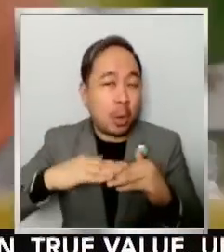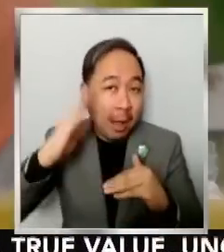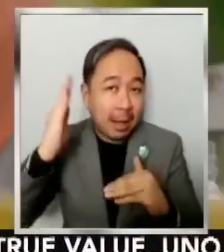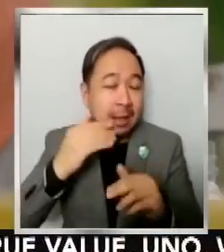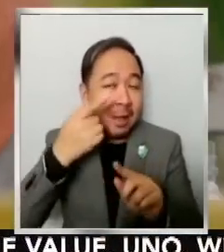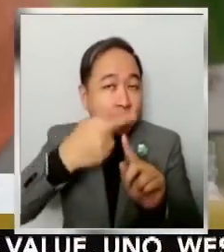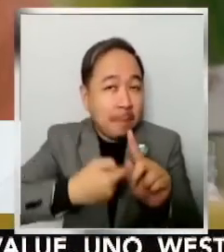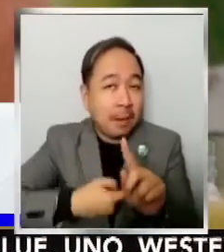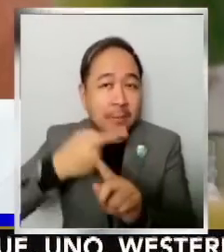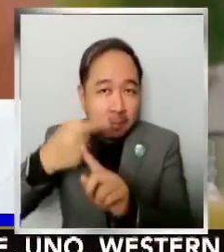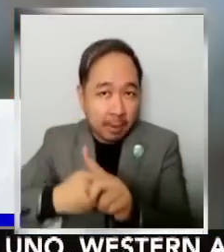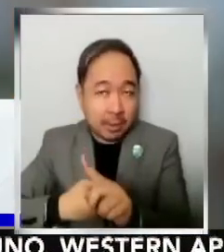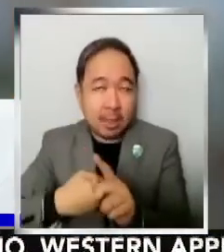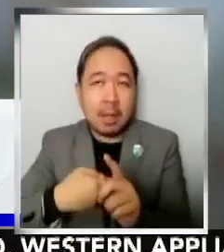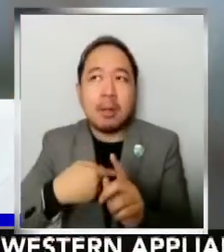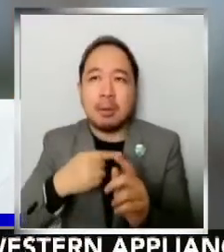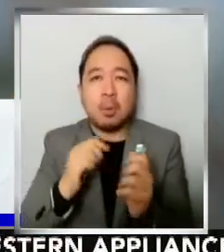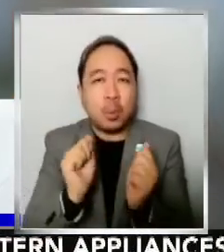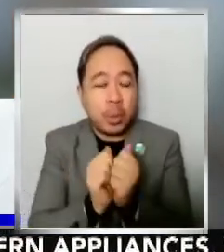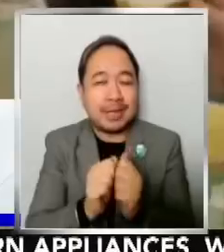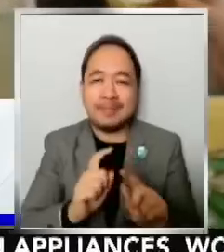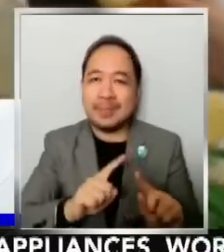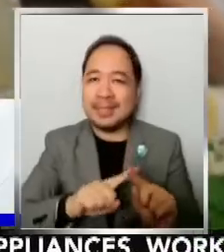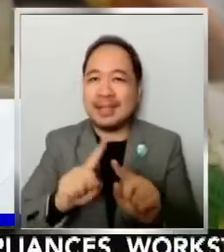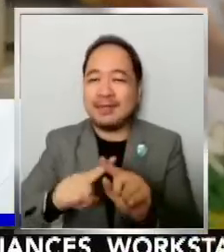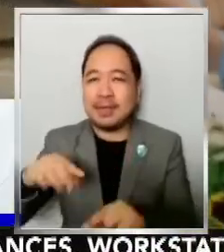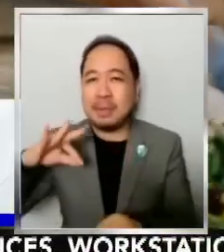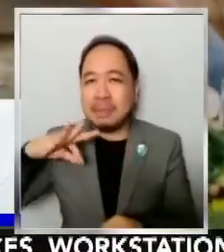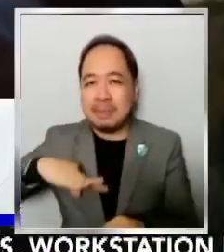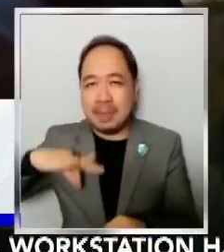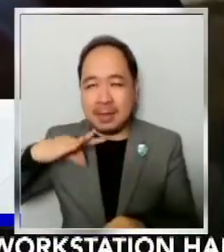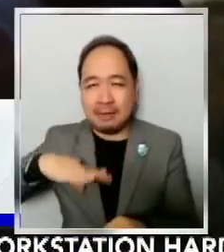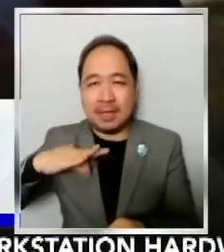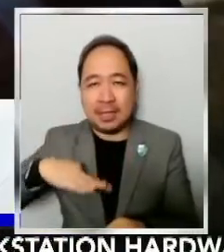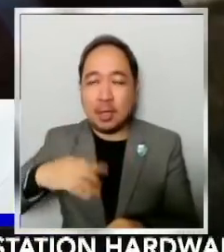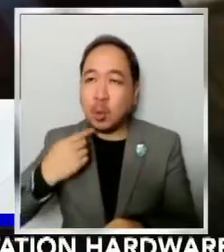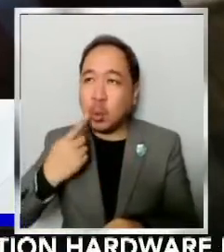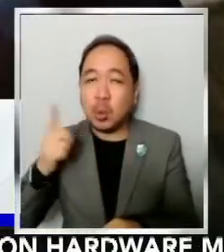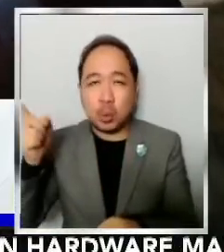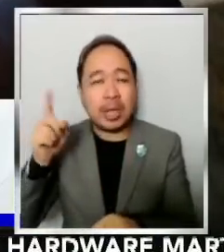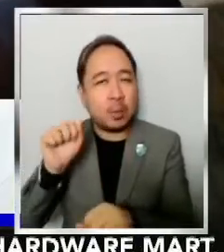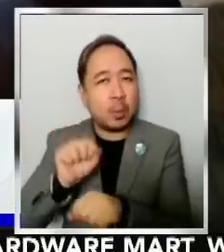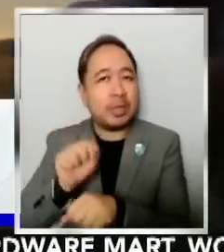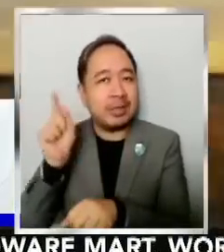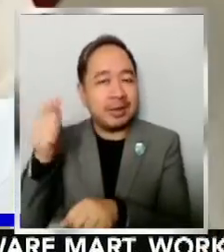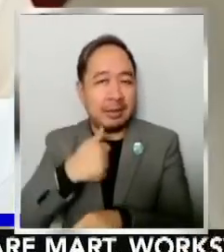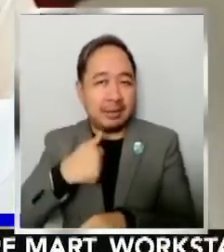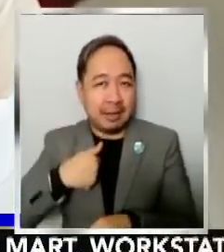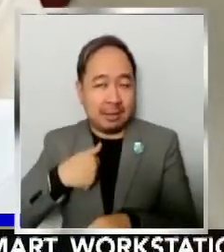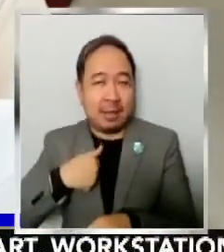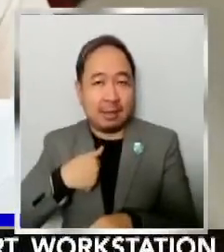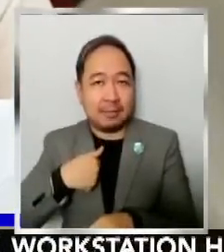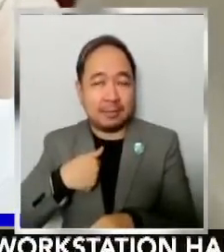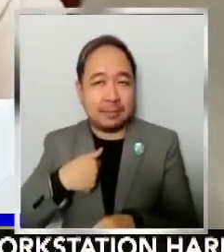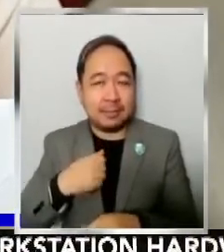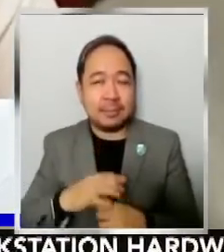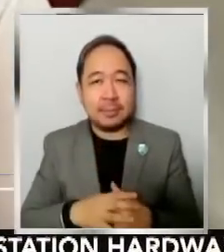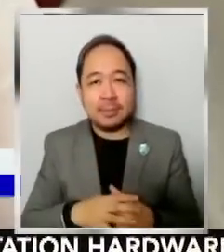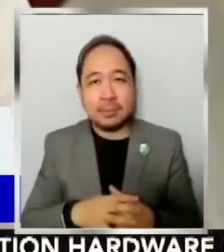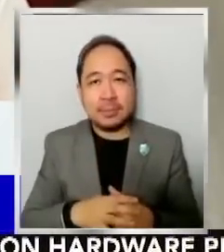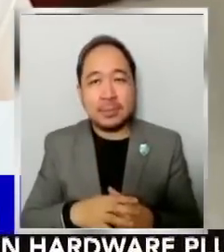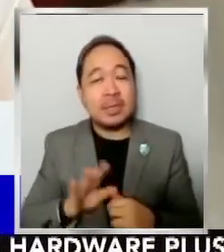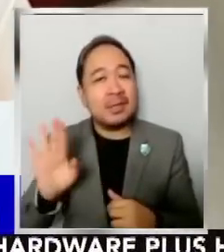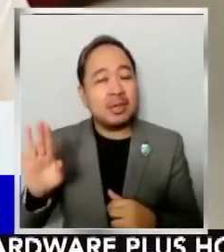diyan, ang mga benepisyong nakukuha ng isang nagtatrabaho sa Canada at higit yan. It's lifestyle choices and